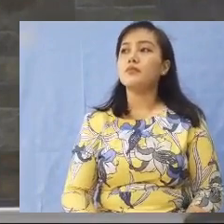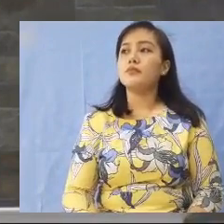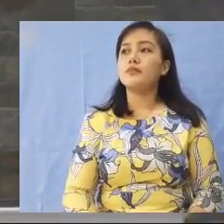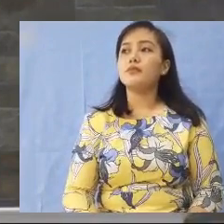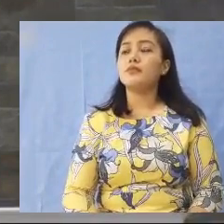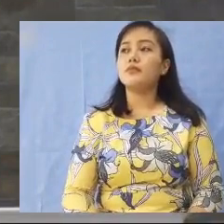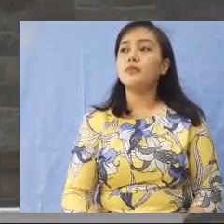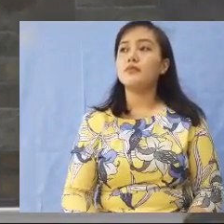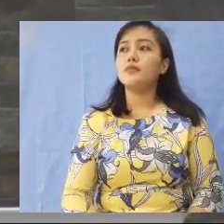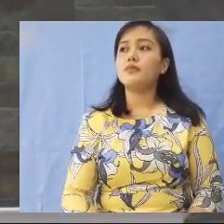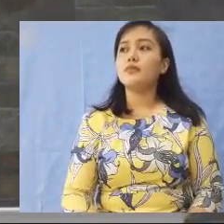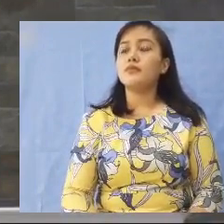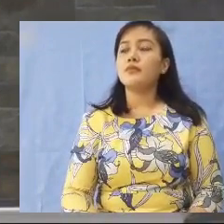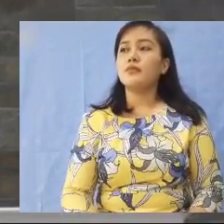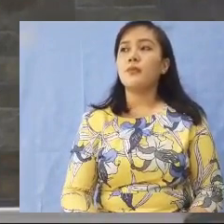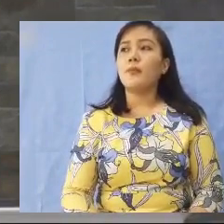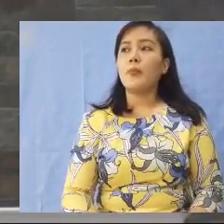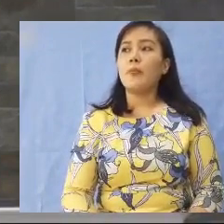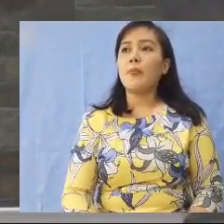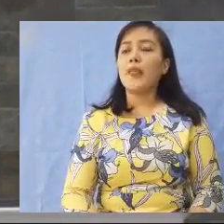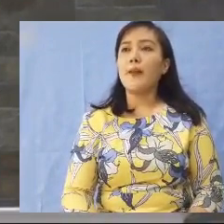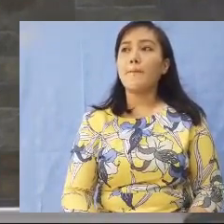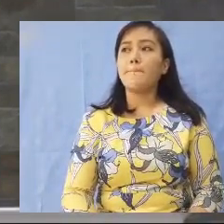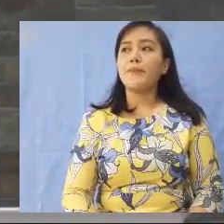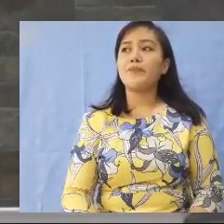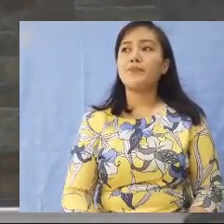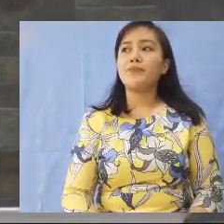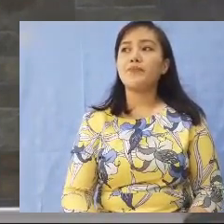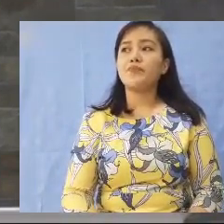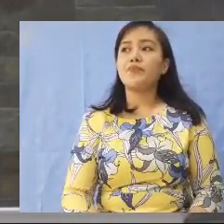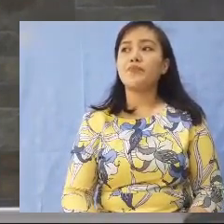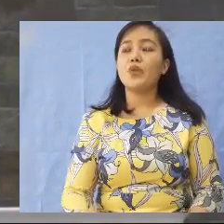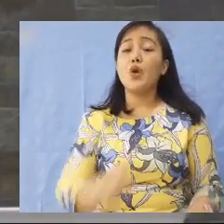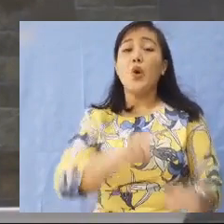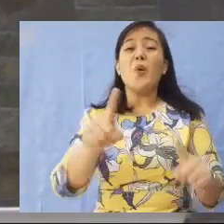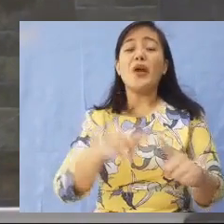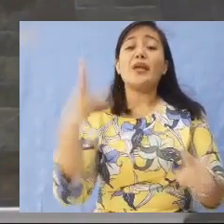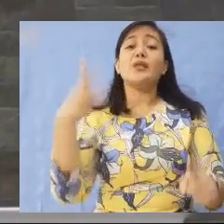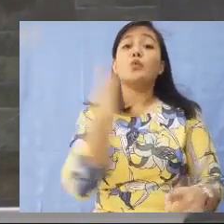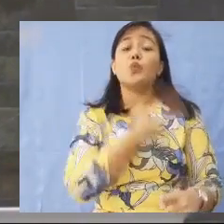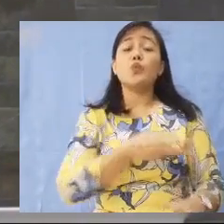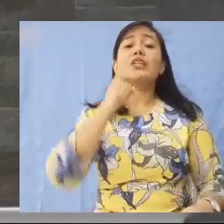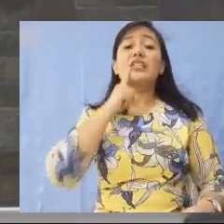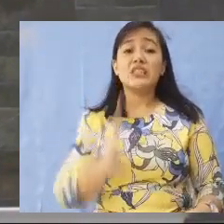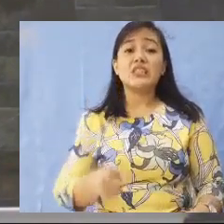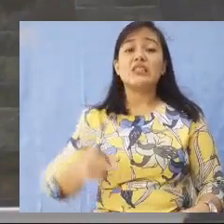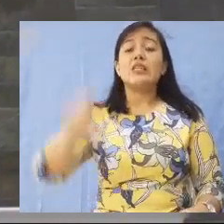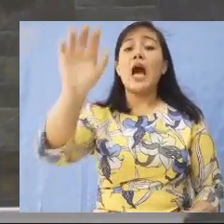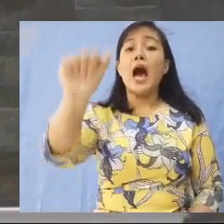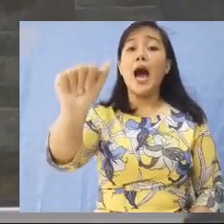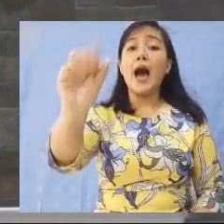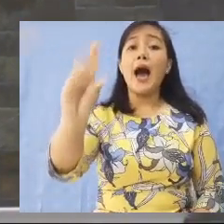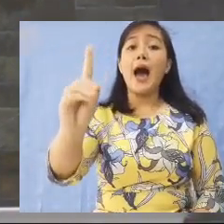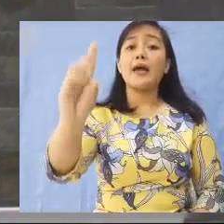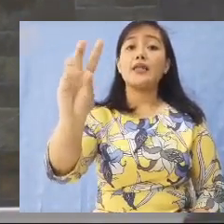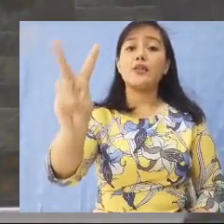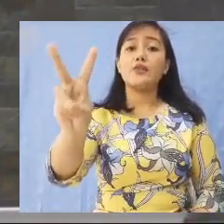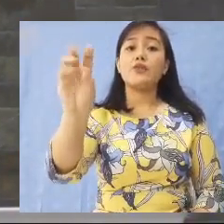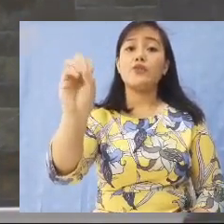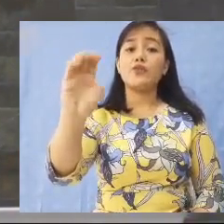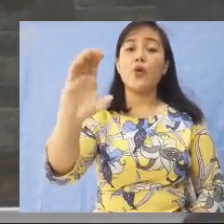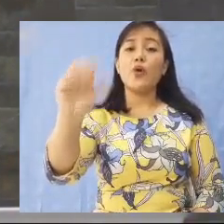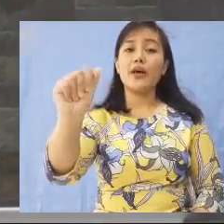event sa account na ito, pag sinabing advocate, it means a friend. It means a